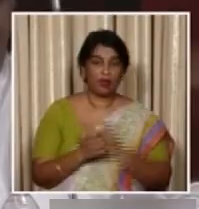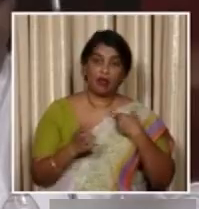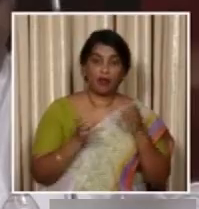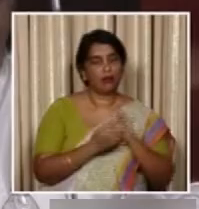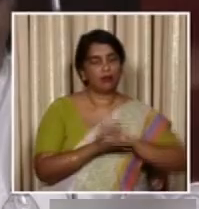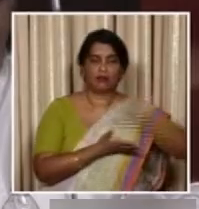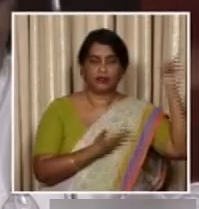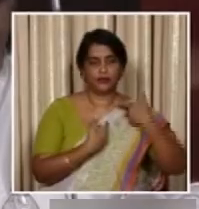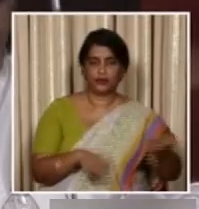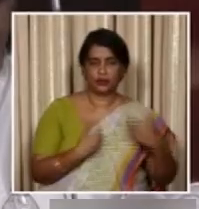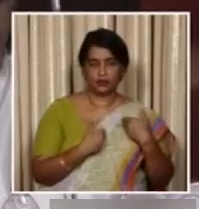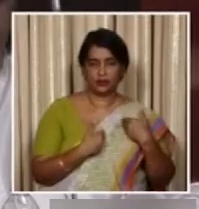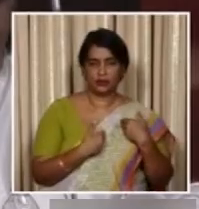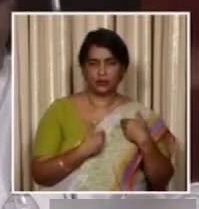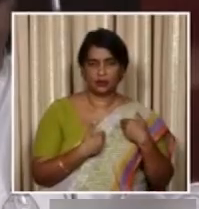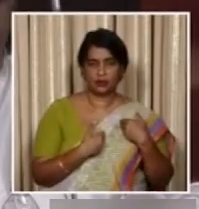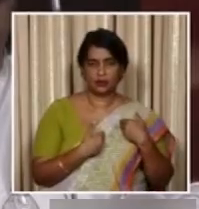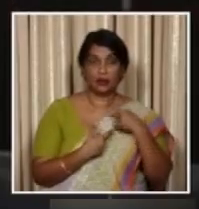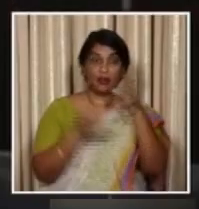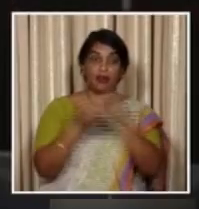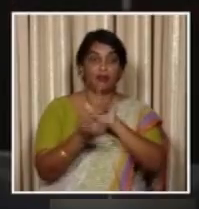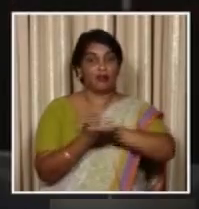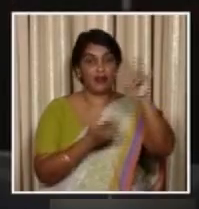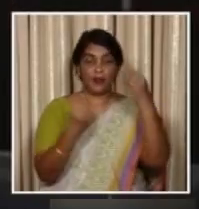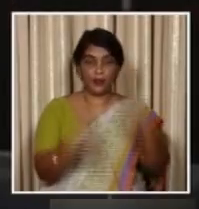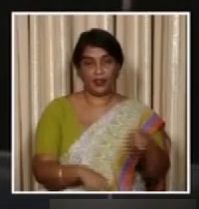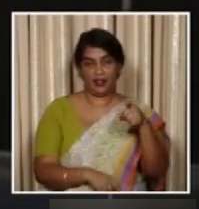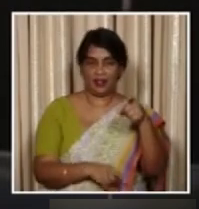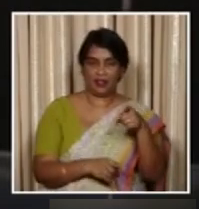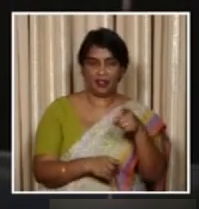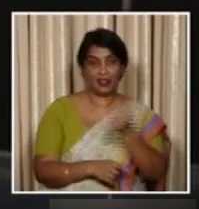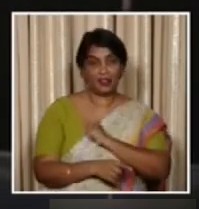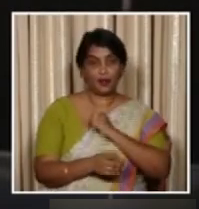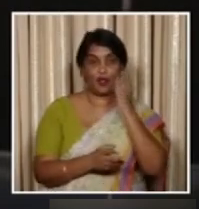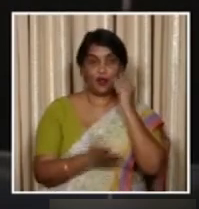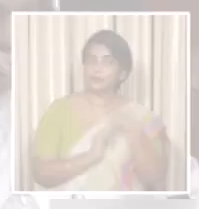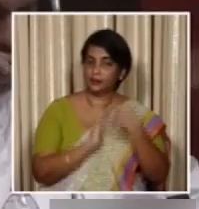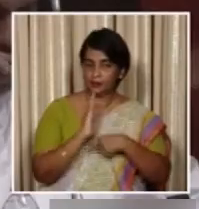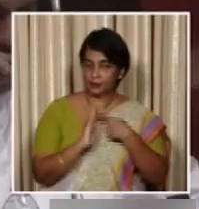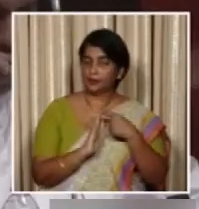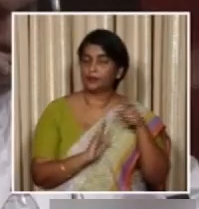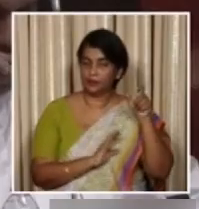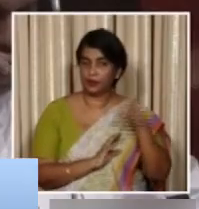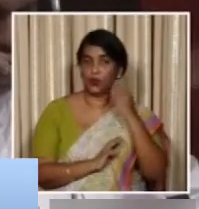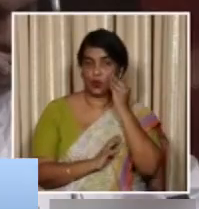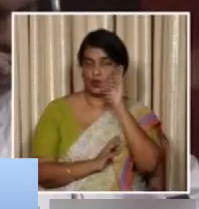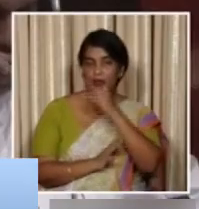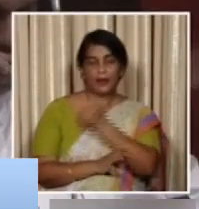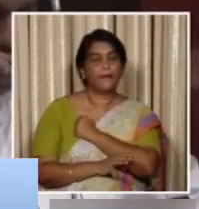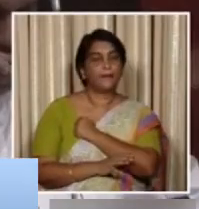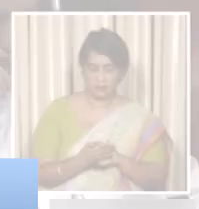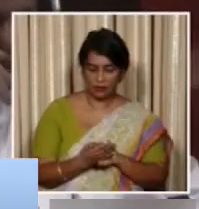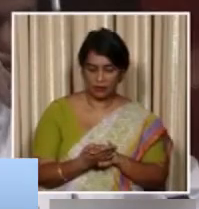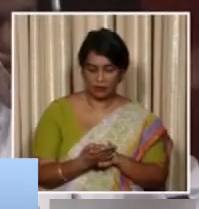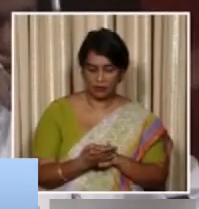අපේ කණ්ඩායම ගියා. ඔගොල්ලේ කණ්ඩායමට ඉක්මනට යන්න පුළුවන්. අපේ කණ්ඩායම ගියේ අපේ ඒගොල්ලෝ කැමතිත් ඇති රුසියාවට ඉක්මනට යන්න. රුසියා හිටපු තානාපතියෝ